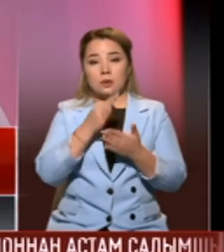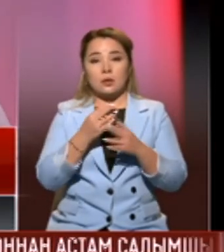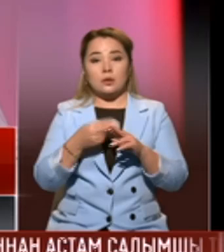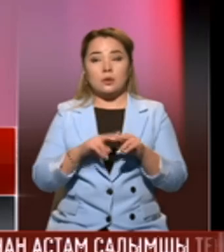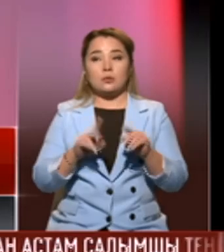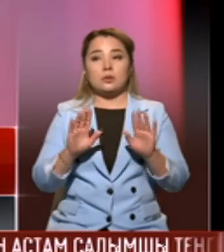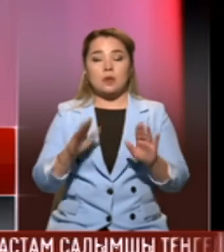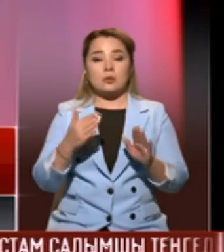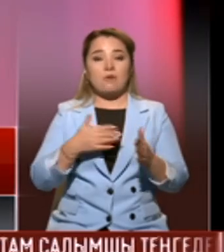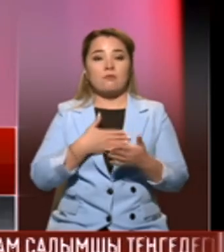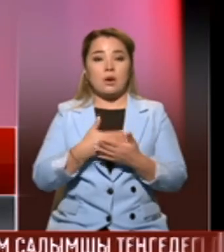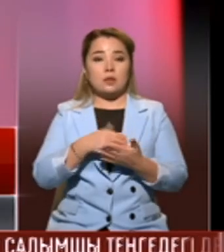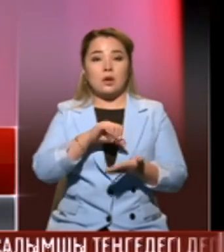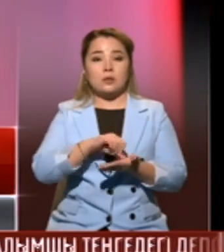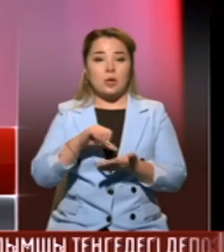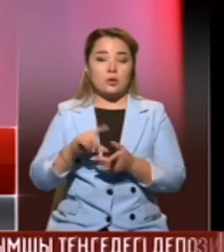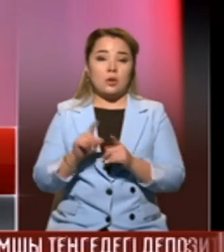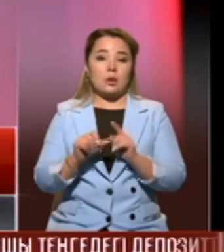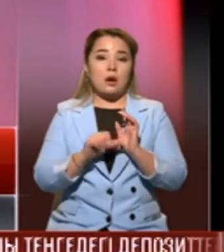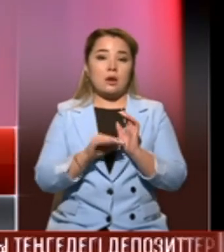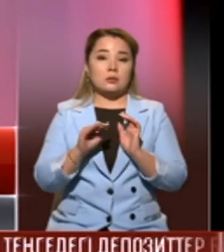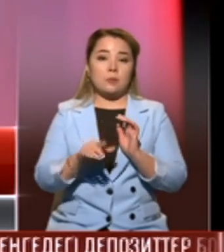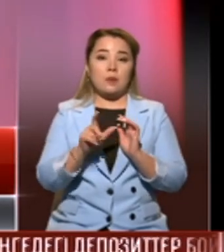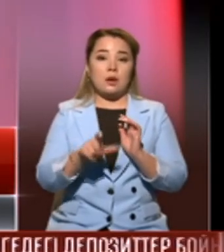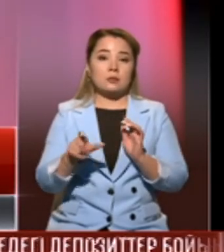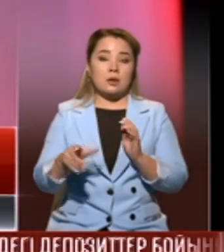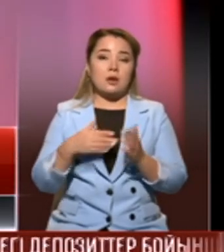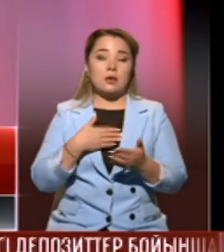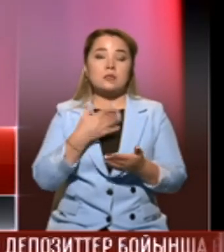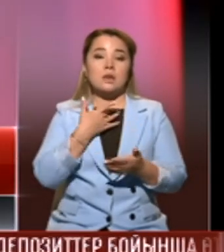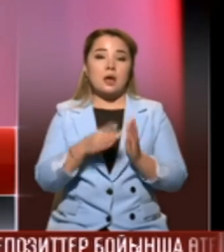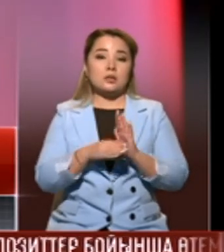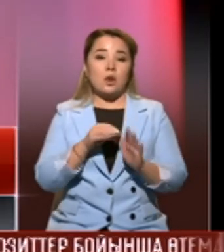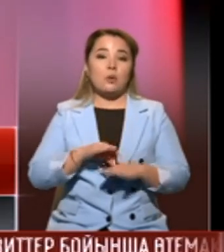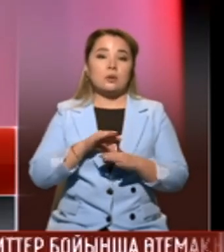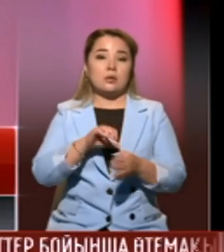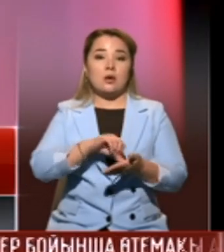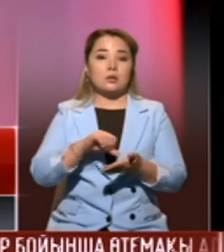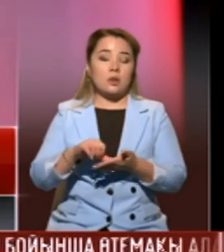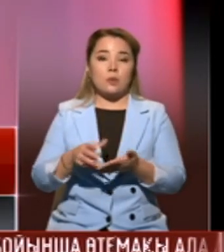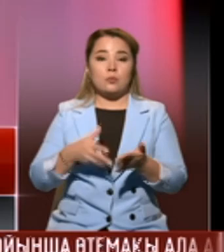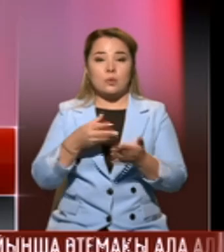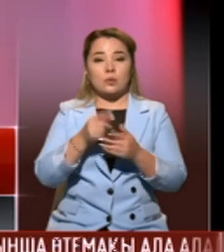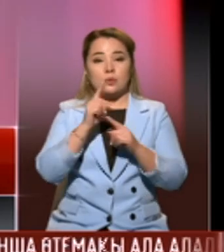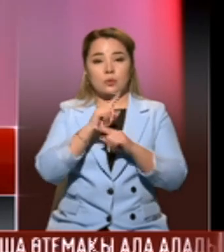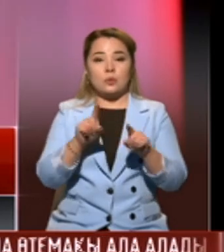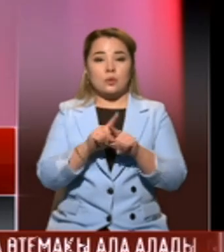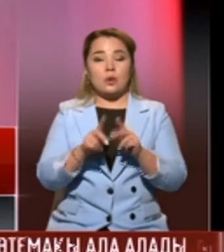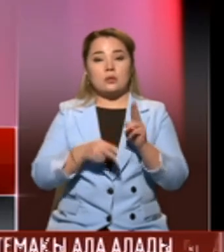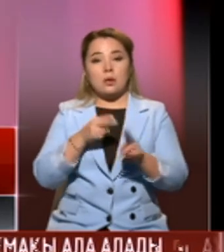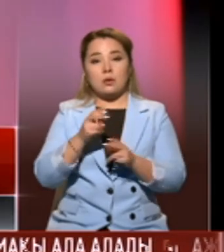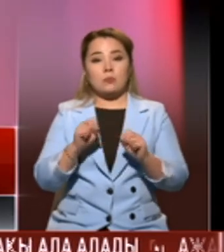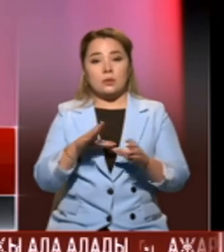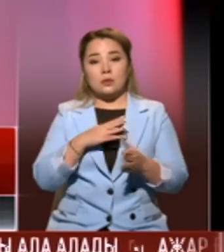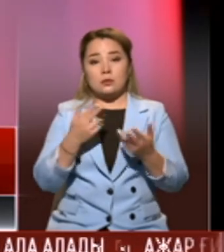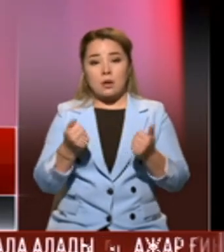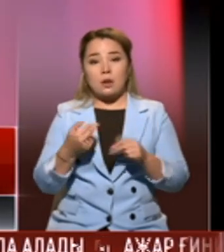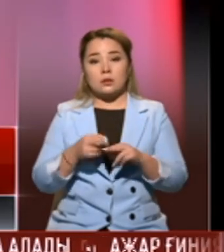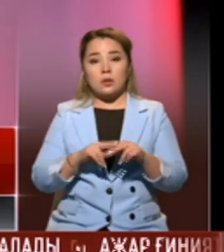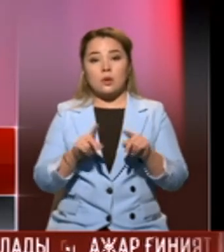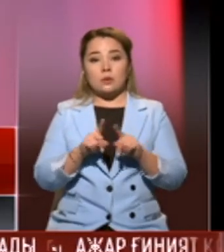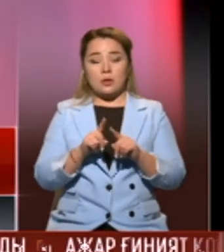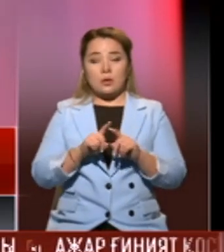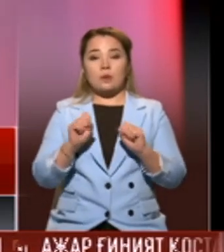тек бір волонтерлік еріктілік. Ертең 6000 адам шықтық, біз сайлауға қатысып көктен көрсеткен жоқ деп тағы әңгіме шығару мүмкін ғой, әбден мүмкін. Асхат